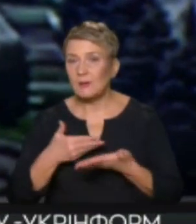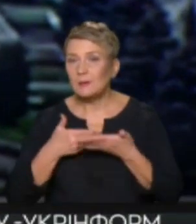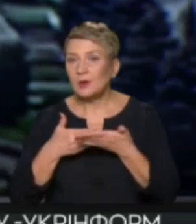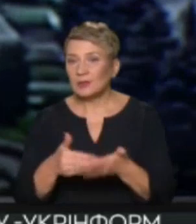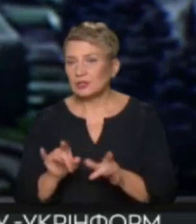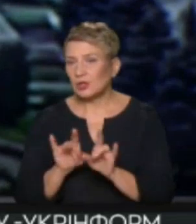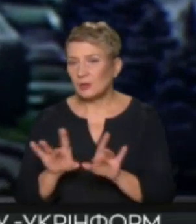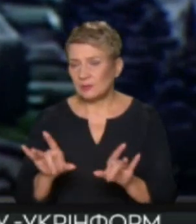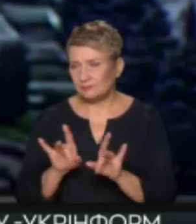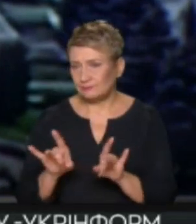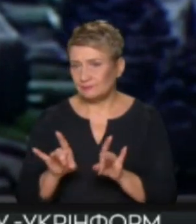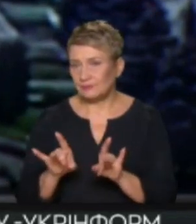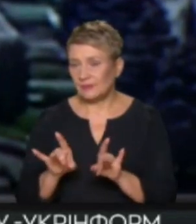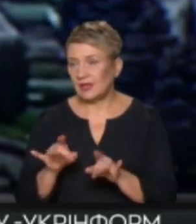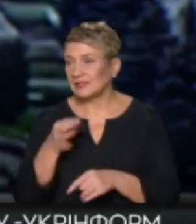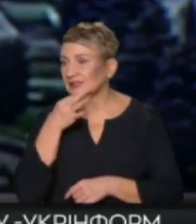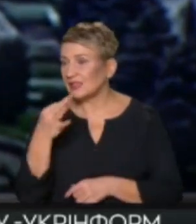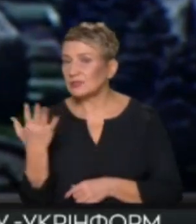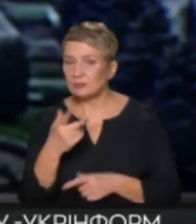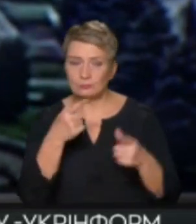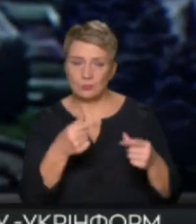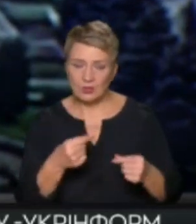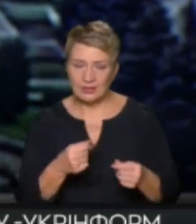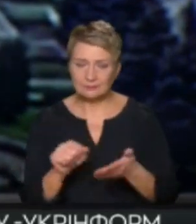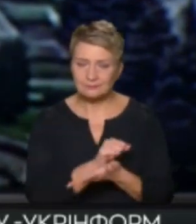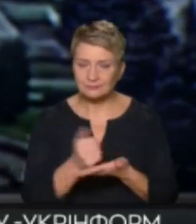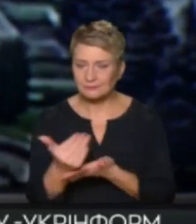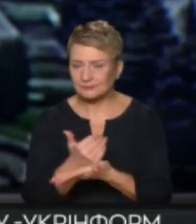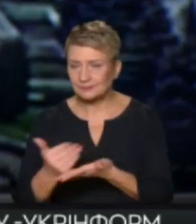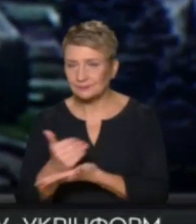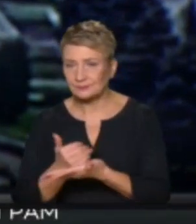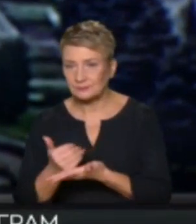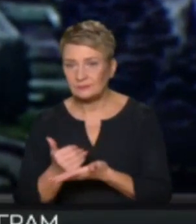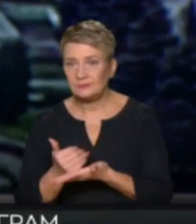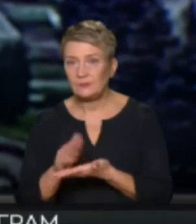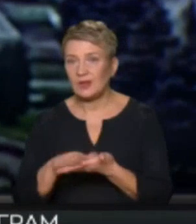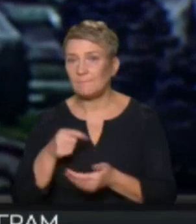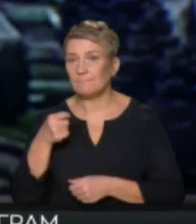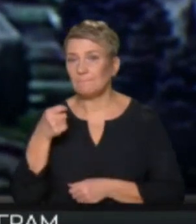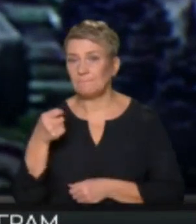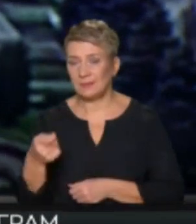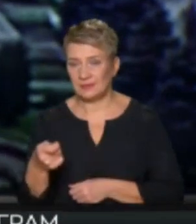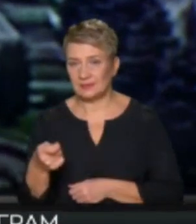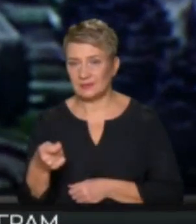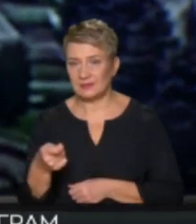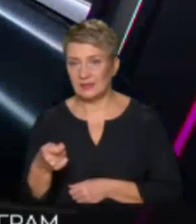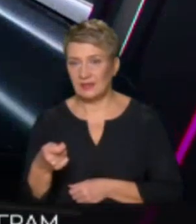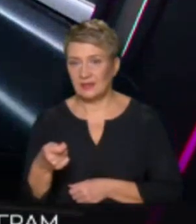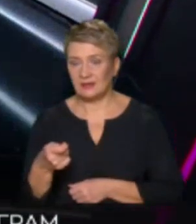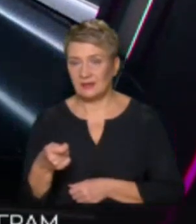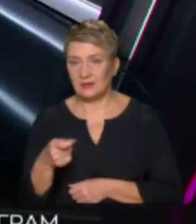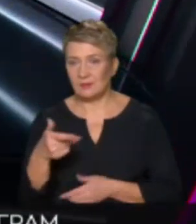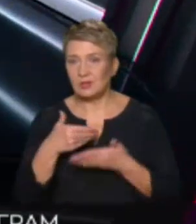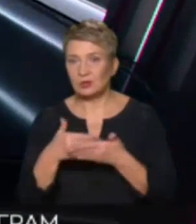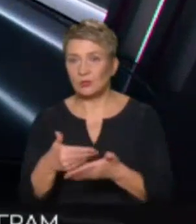проговорює: от цей пакет документів ми вам допомагаємо зібрати, подамо там від вас, да, або допоможемо